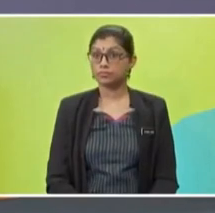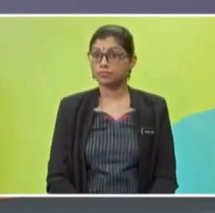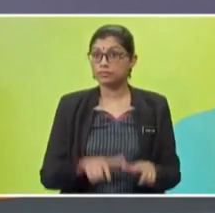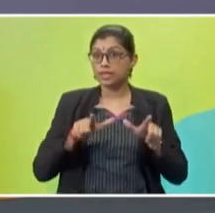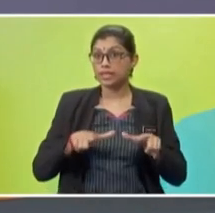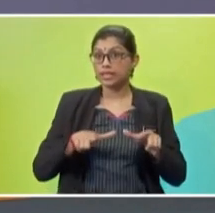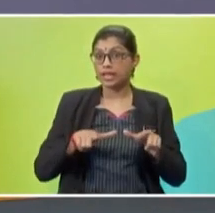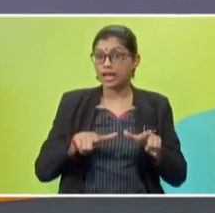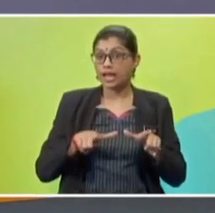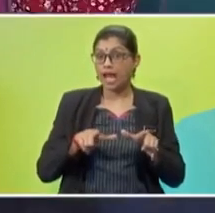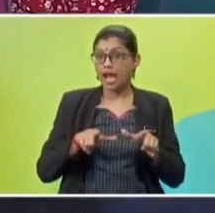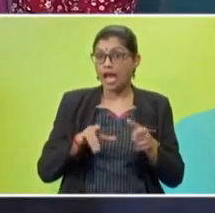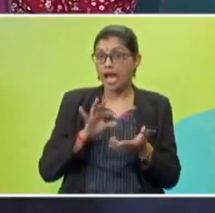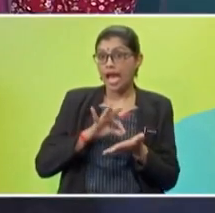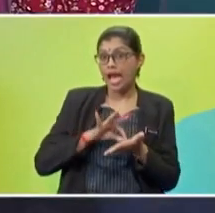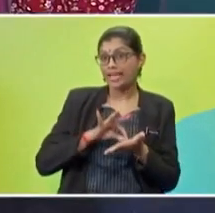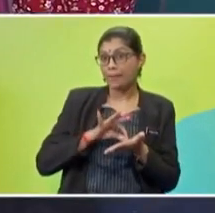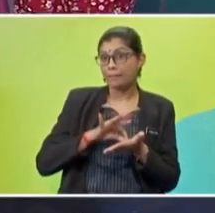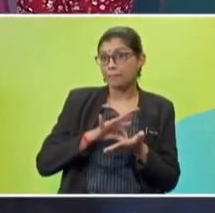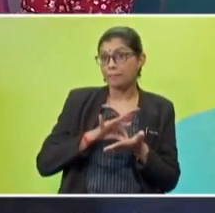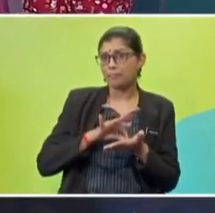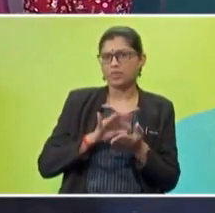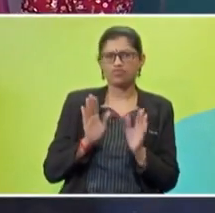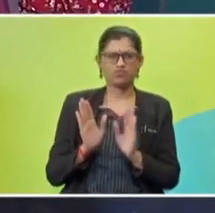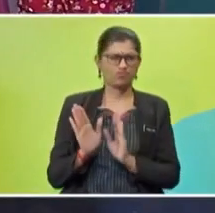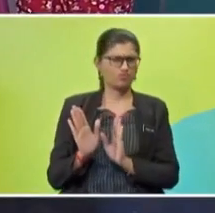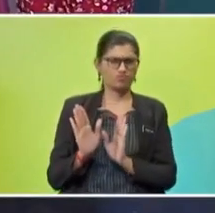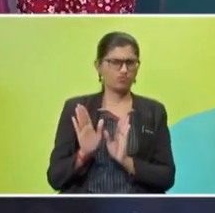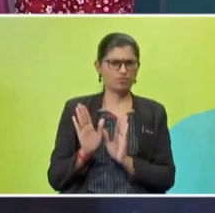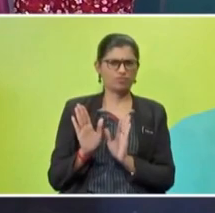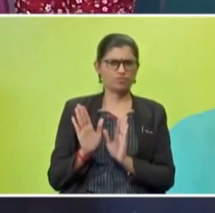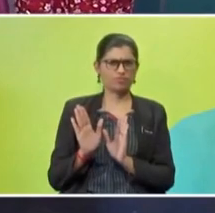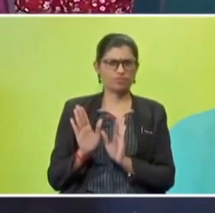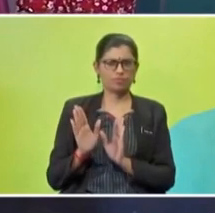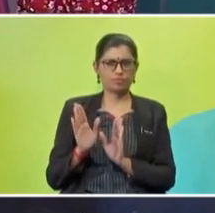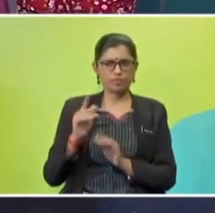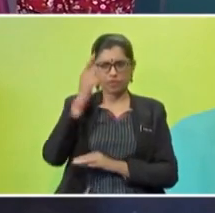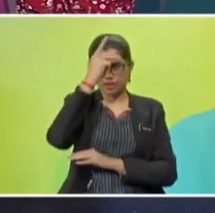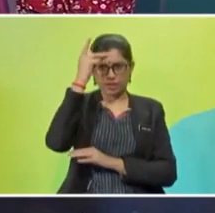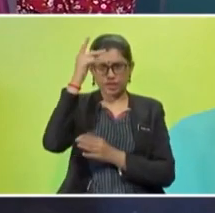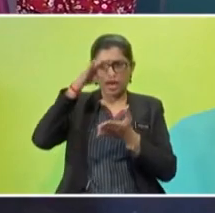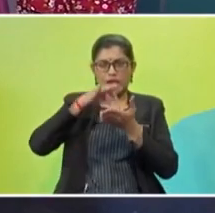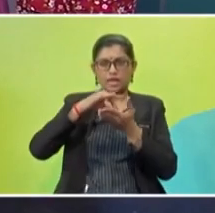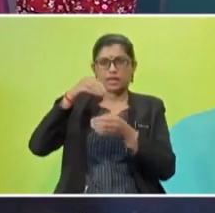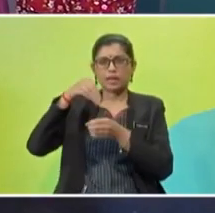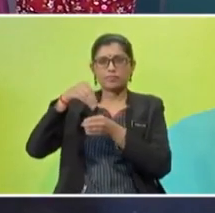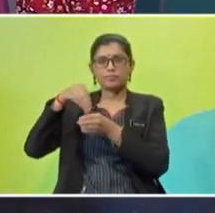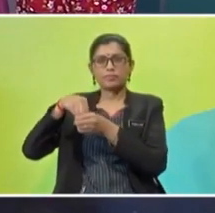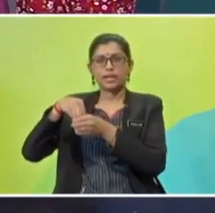ayam pusing jam gerak sesuai tak boleh lagi sesuai